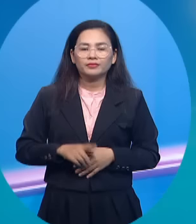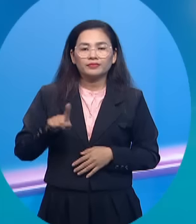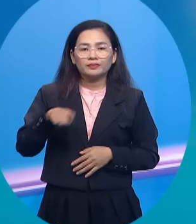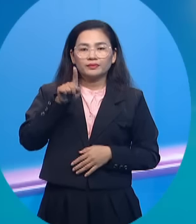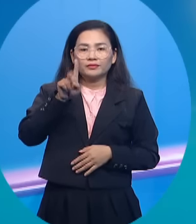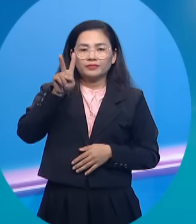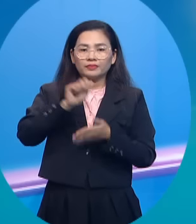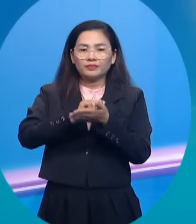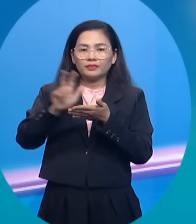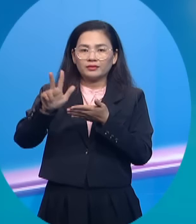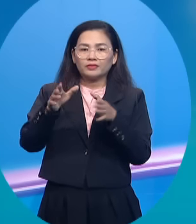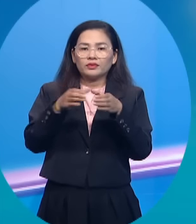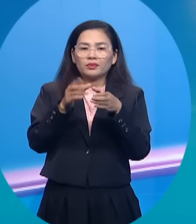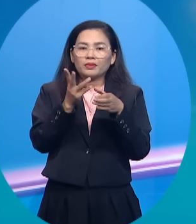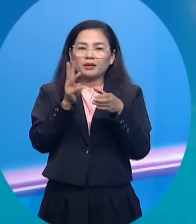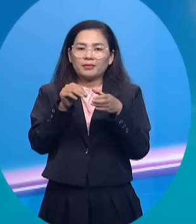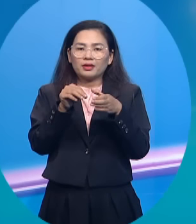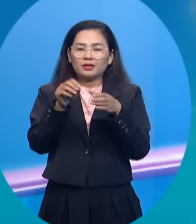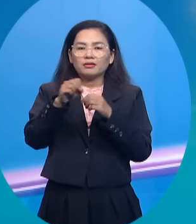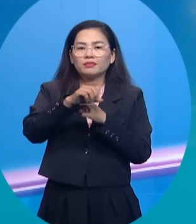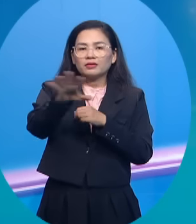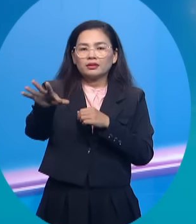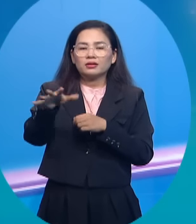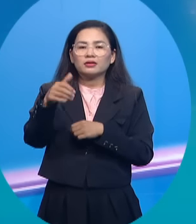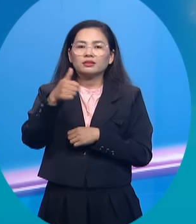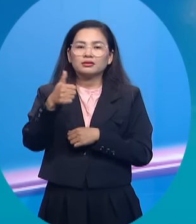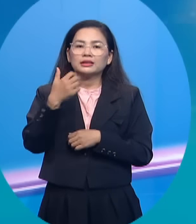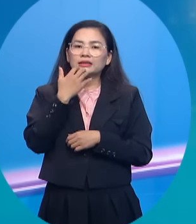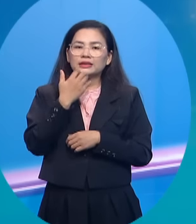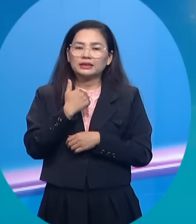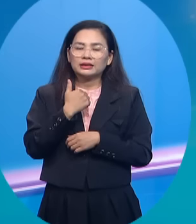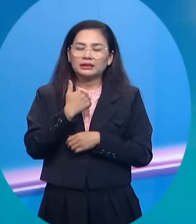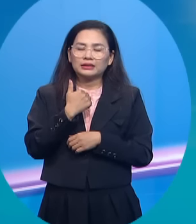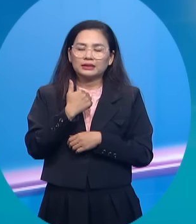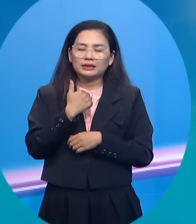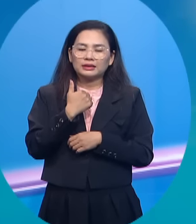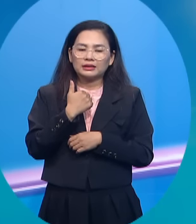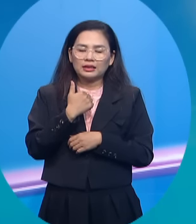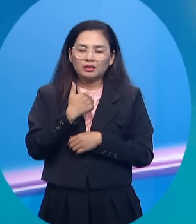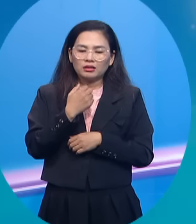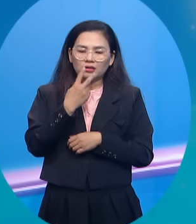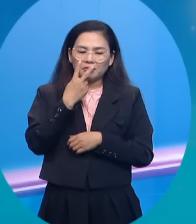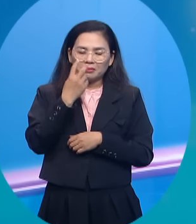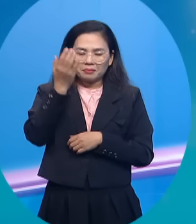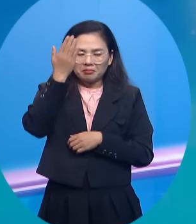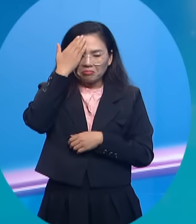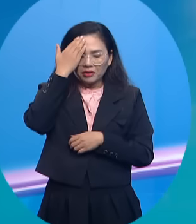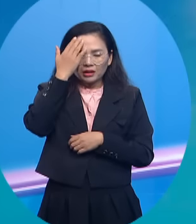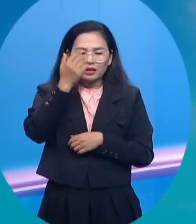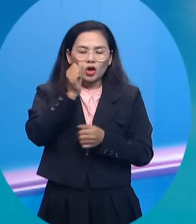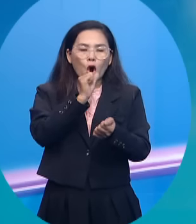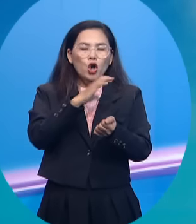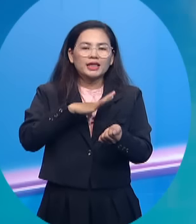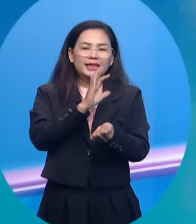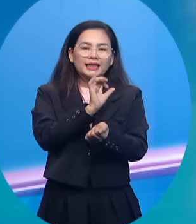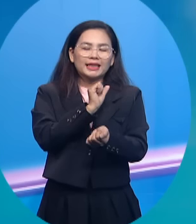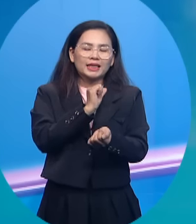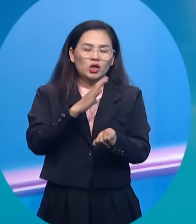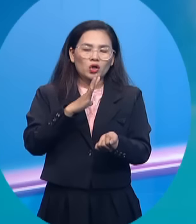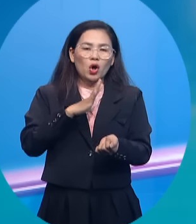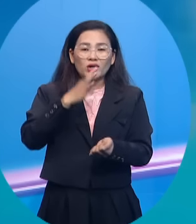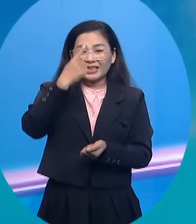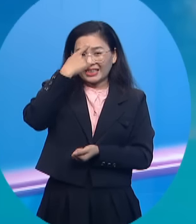Ngày 12 tháng 8, Hamas cho biết một con tin người Israel đã bị lính canh gác giết chết ở Gaza. Đây là lần đầu tiên Hamas thừa nhận giết chết